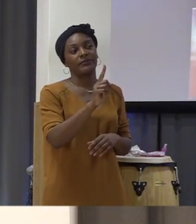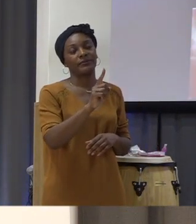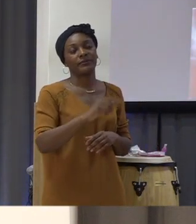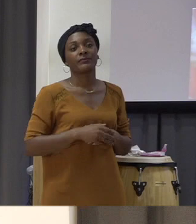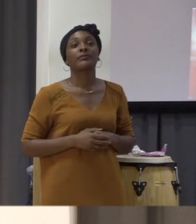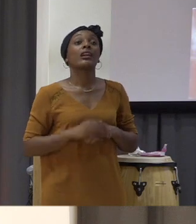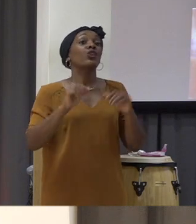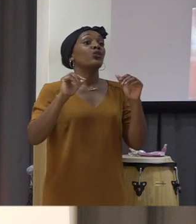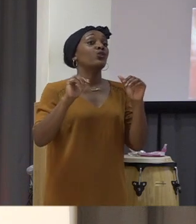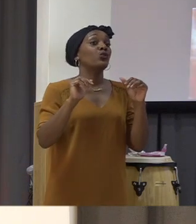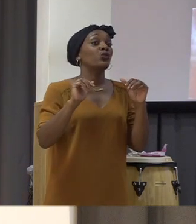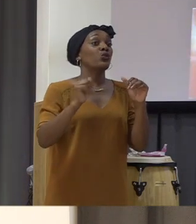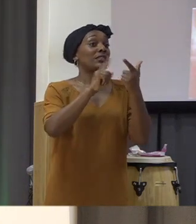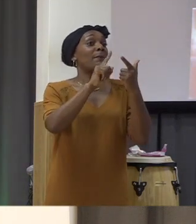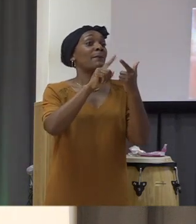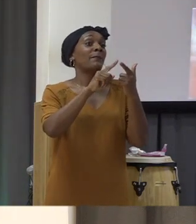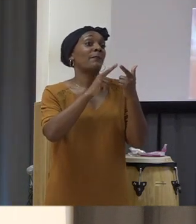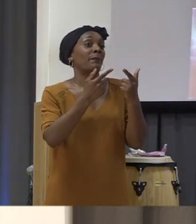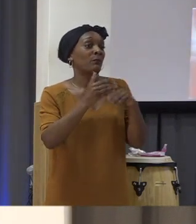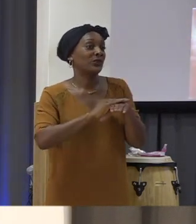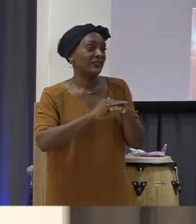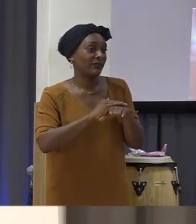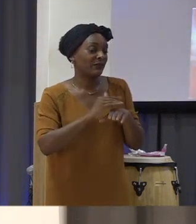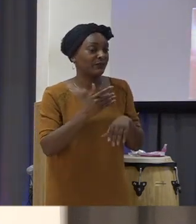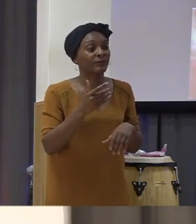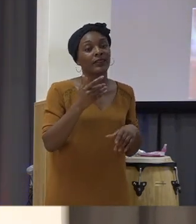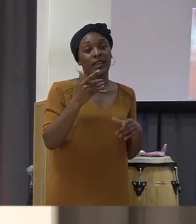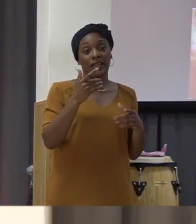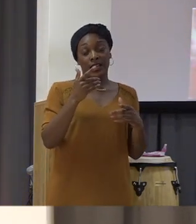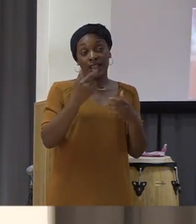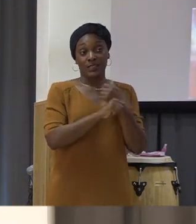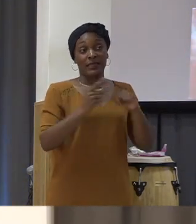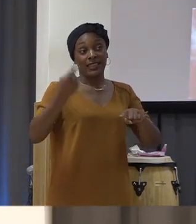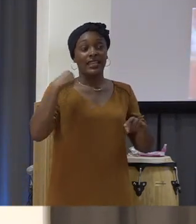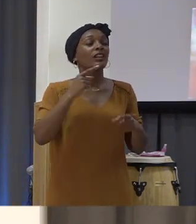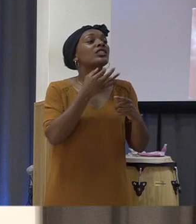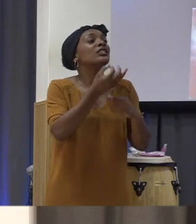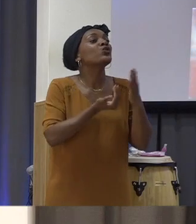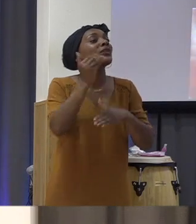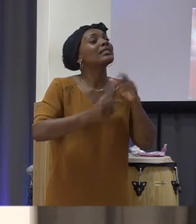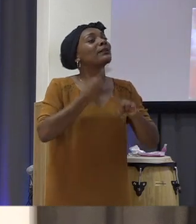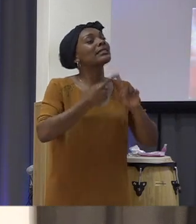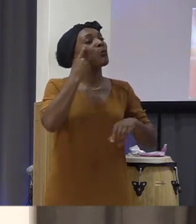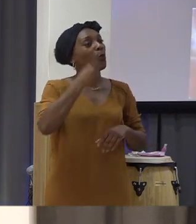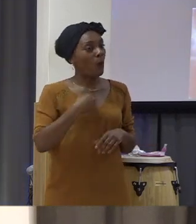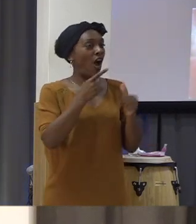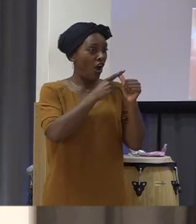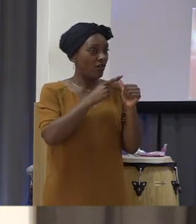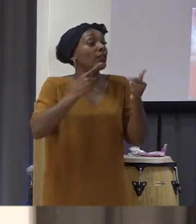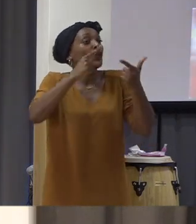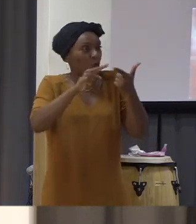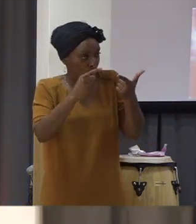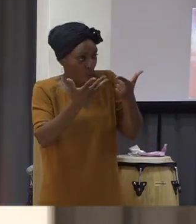La deuxième raison, c'est que la semaine dernière, il y a eu une assemblée générale et que lors de cette assemblée